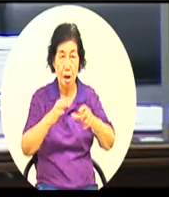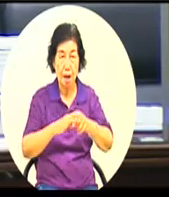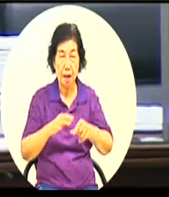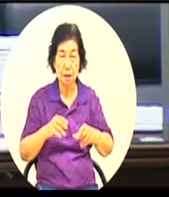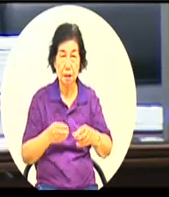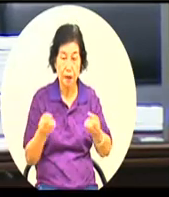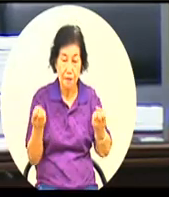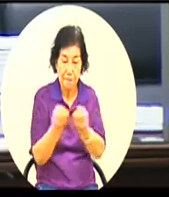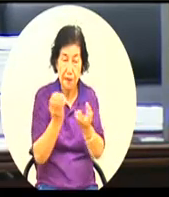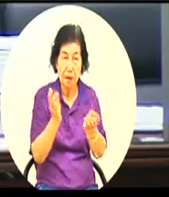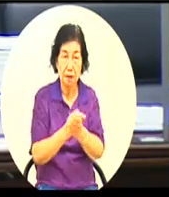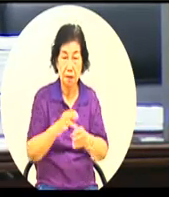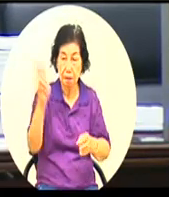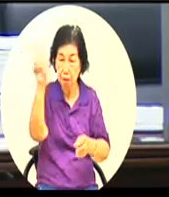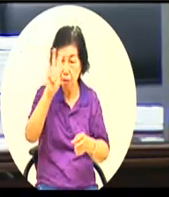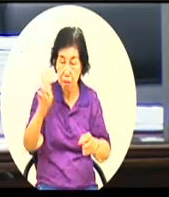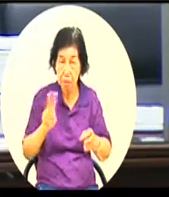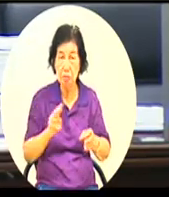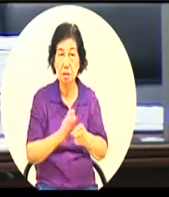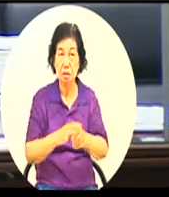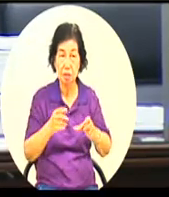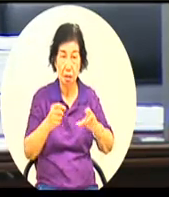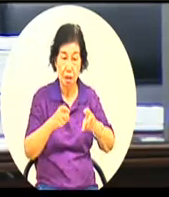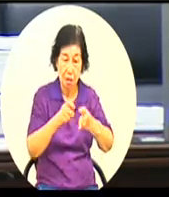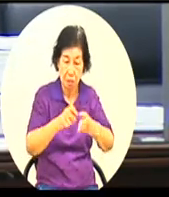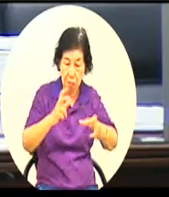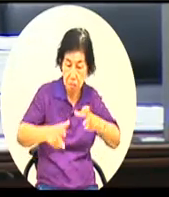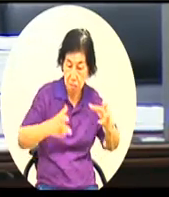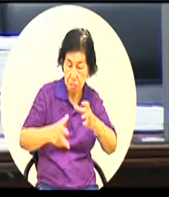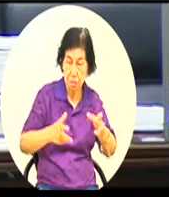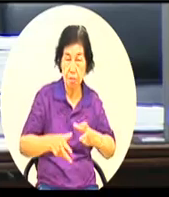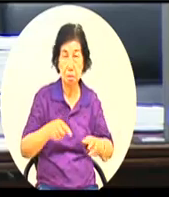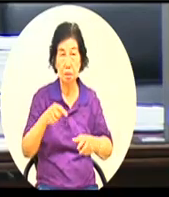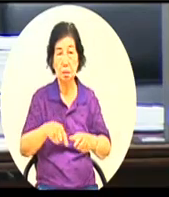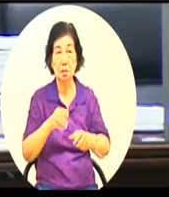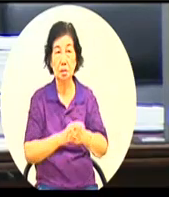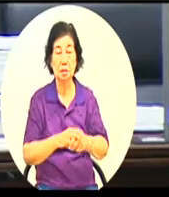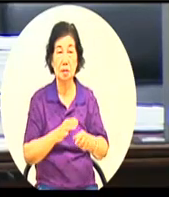用你的高度，你含市民徛做伙，